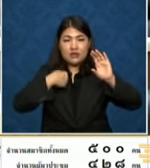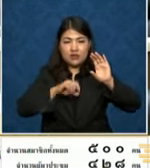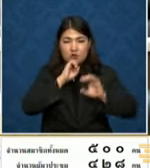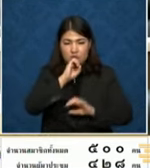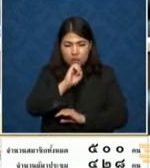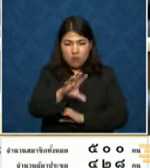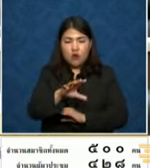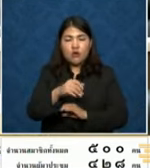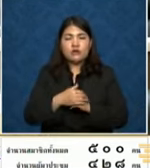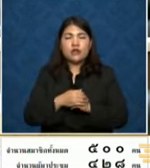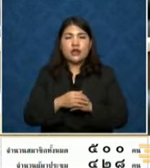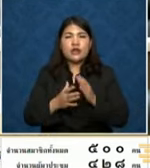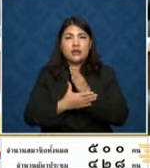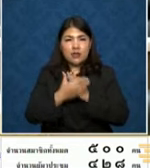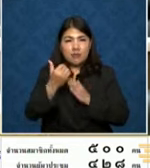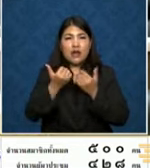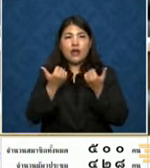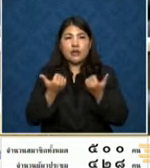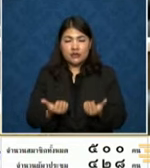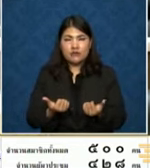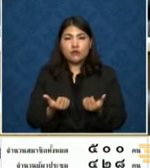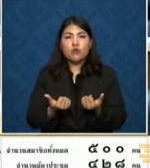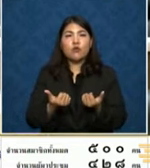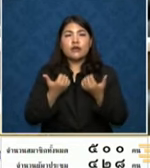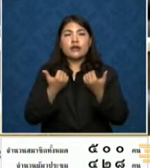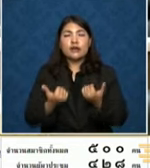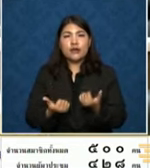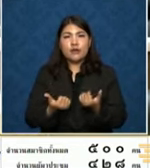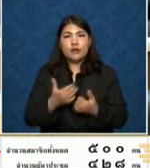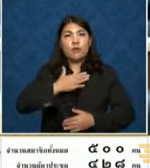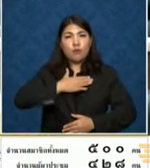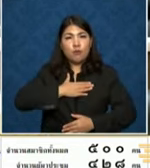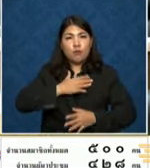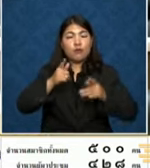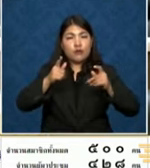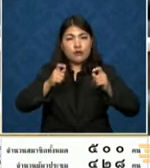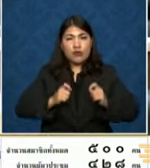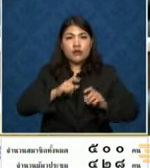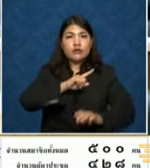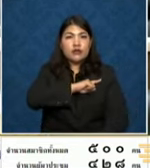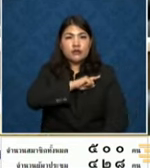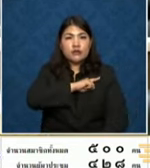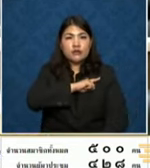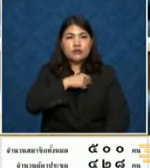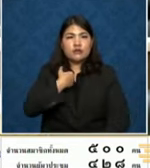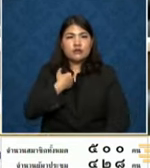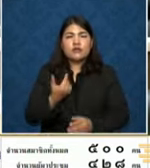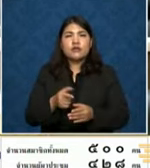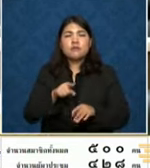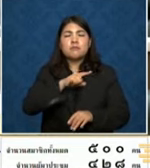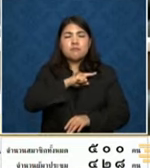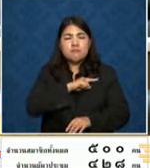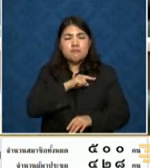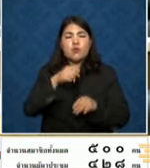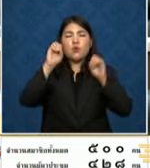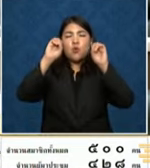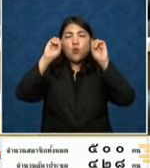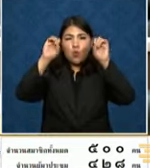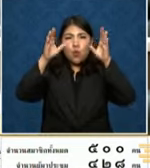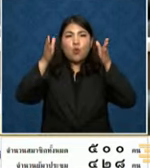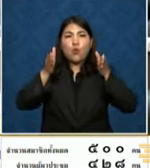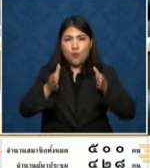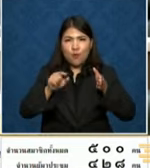าครับวันนี้ผมขออนุญาตทำหน้าที่เป็นครูในการที่จะประเ